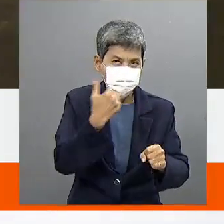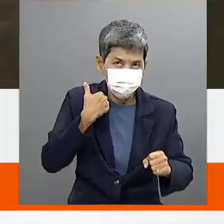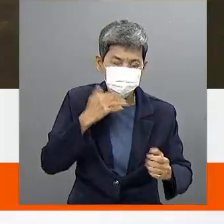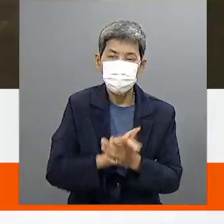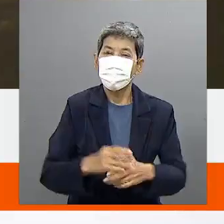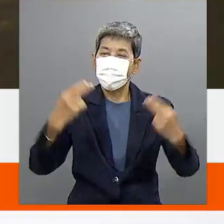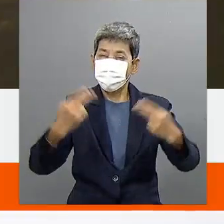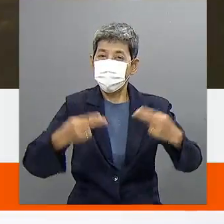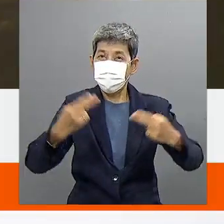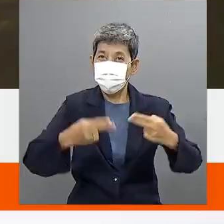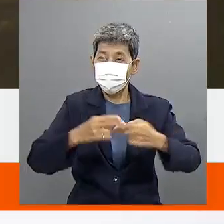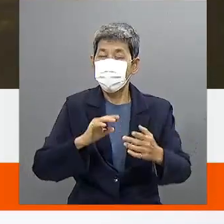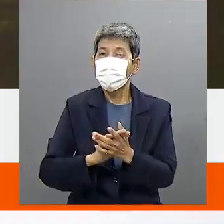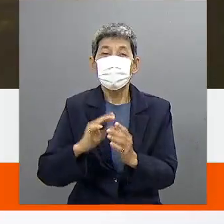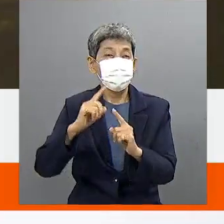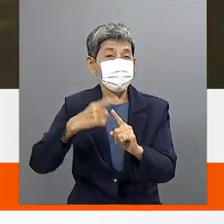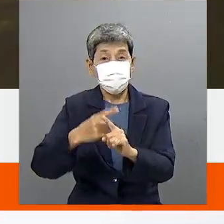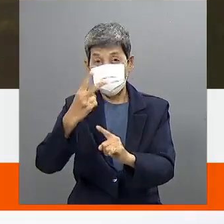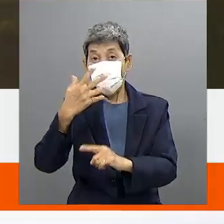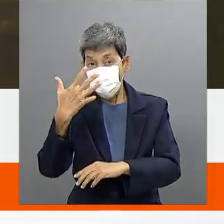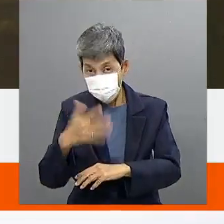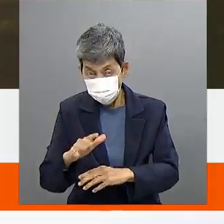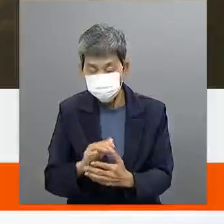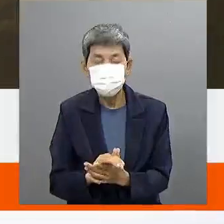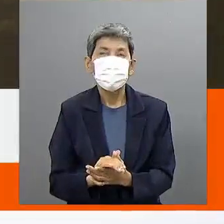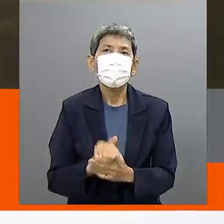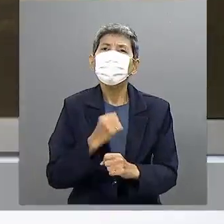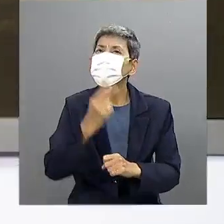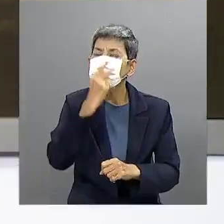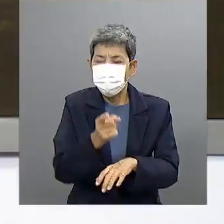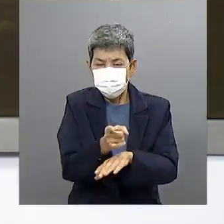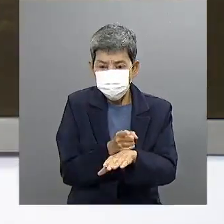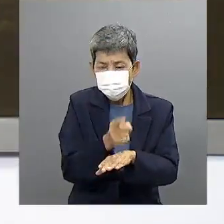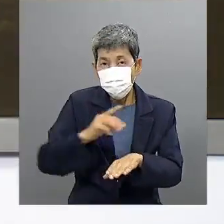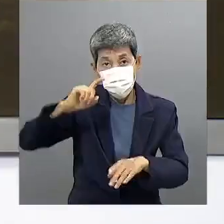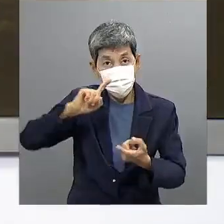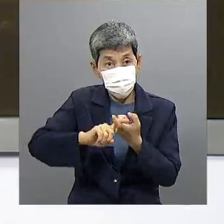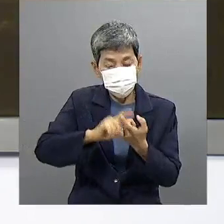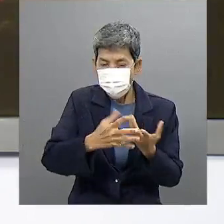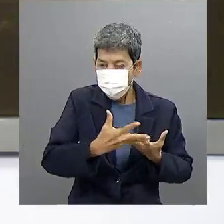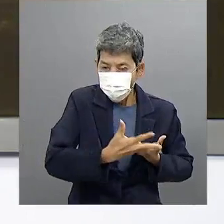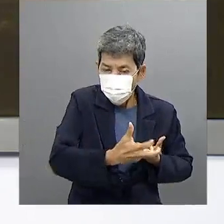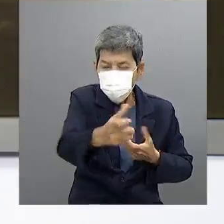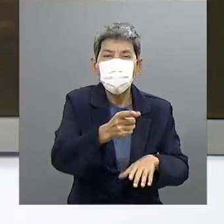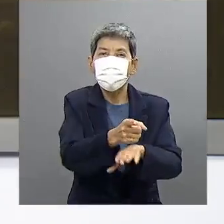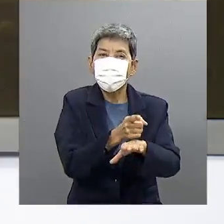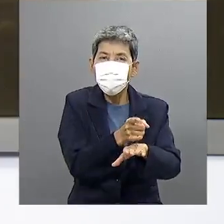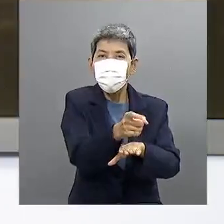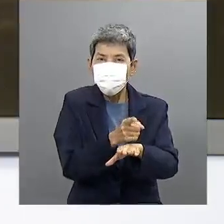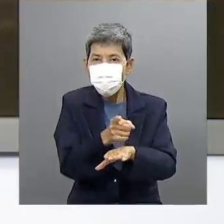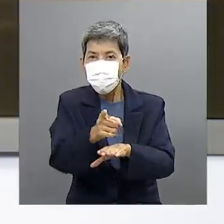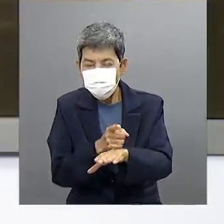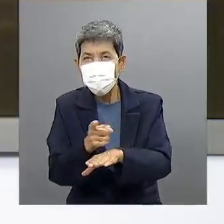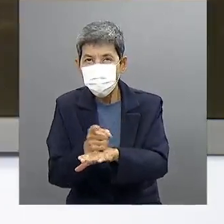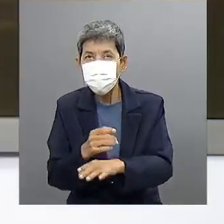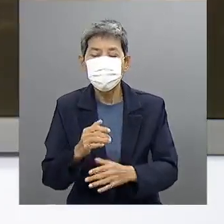ขึ้นเมื่อ2เดือนที่แล้วนะคะโดยเฉพาะภาพของรถถังรัสเซียที่เสียหายยับเยินไม่ต่างไปจากเศษเหล็กค่ะเห